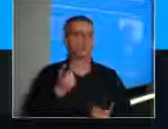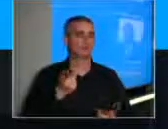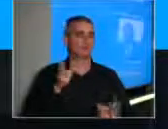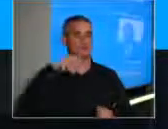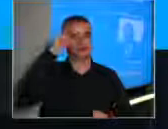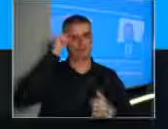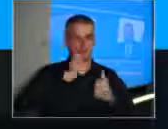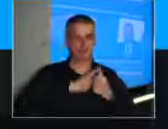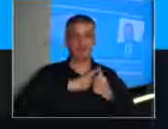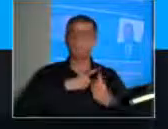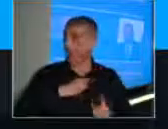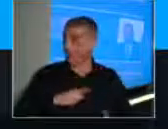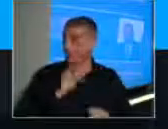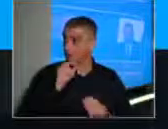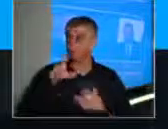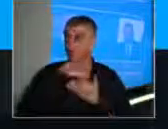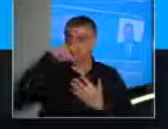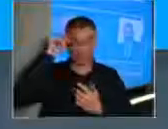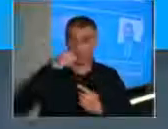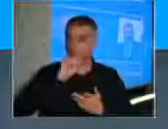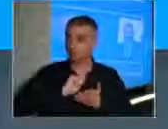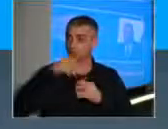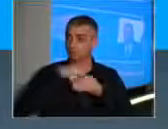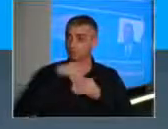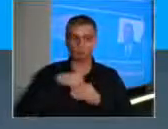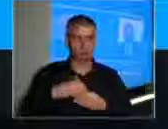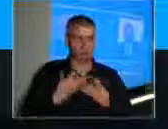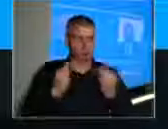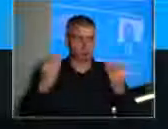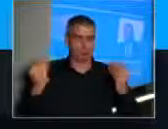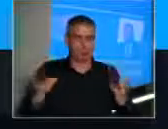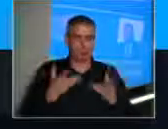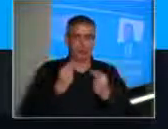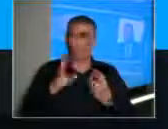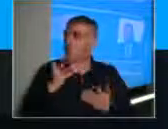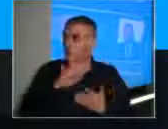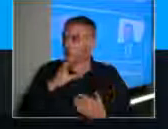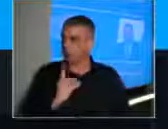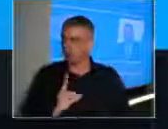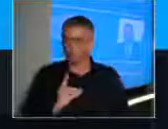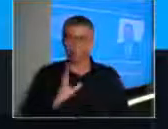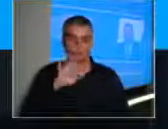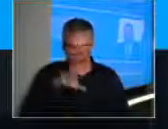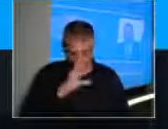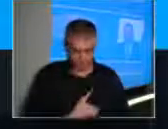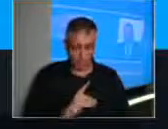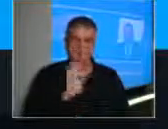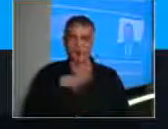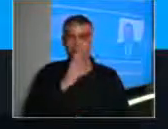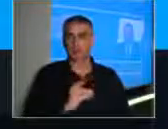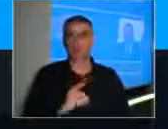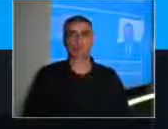תל אביב, על... כן, יש לכם בתל אביב מצביעים? המון. איפה? בדרום?